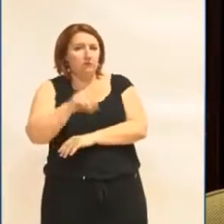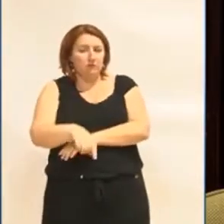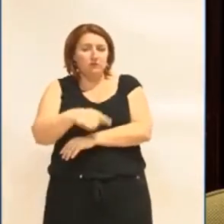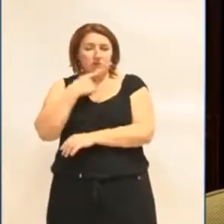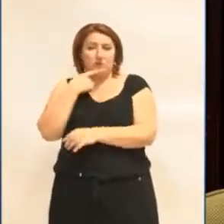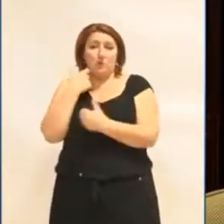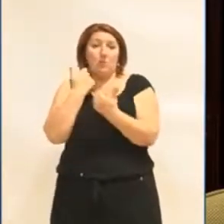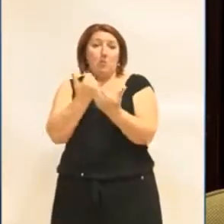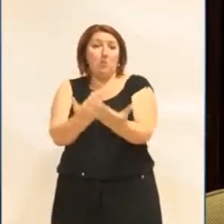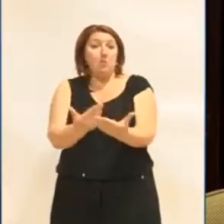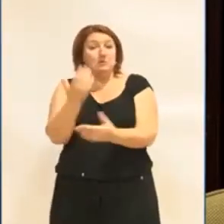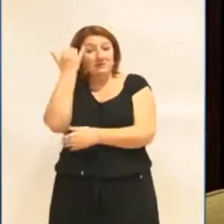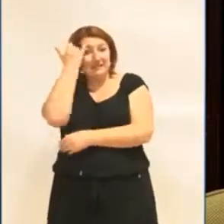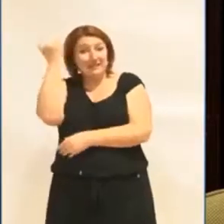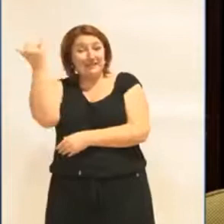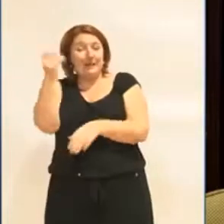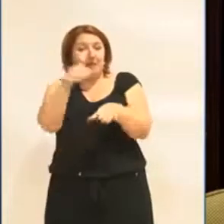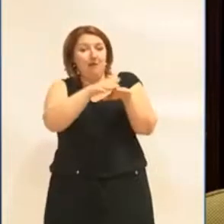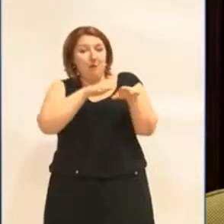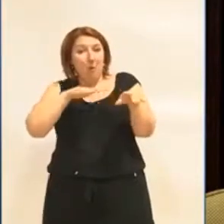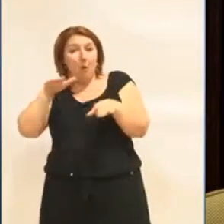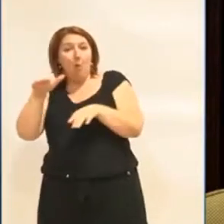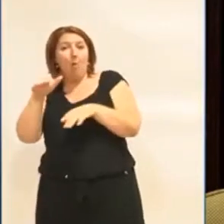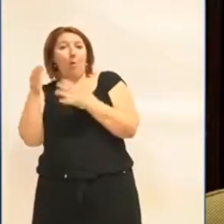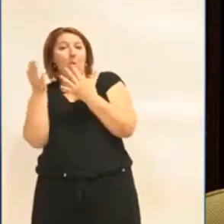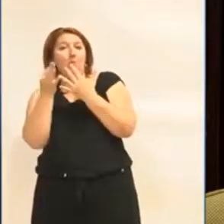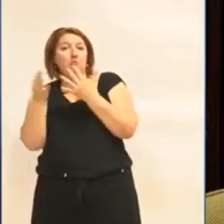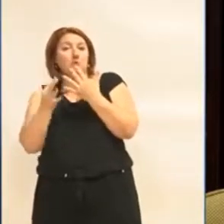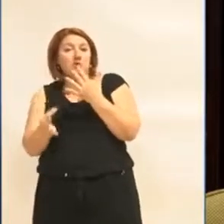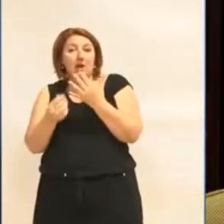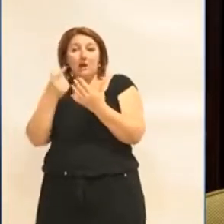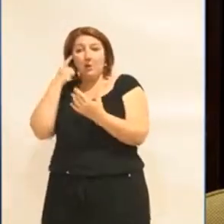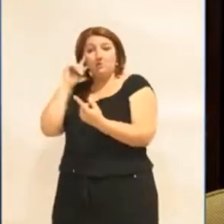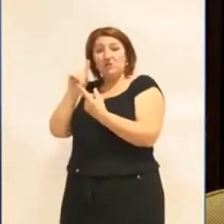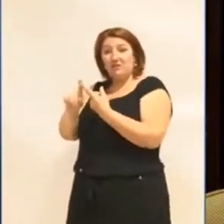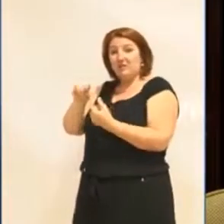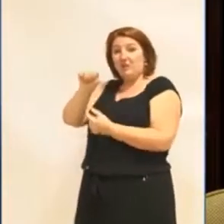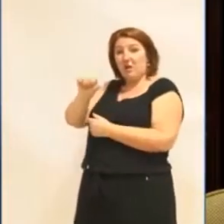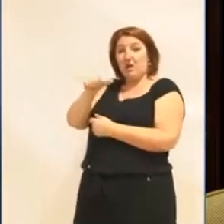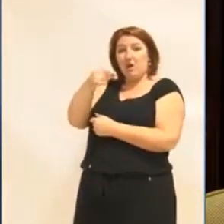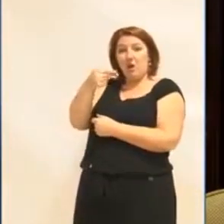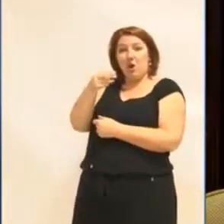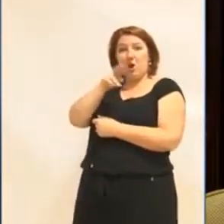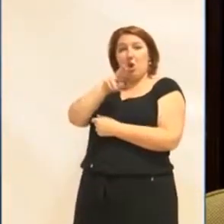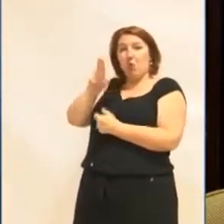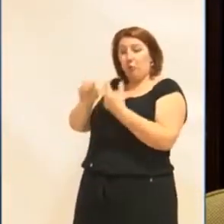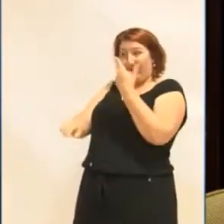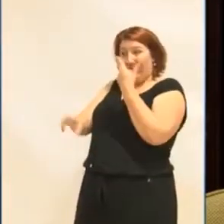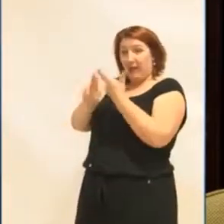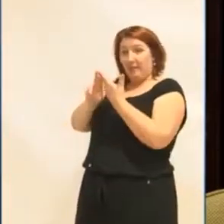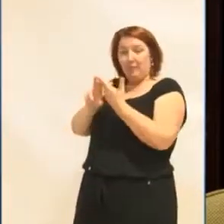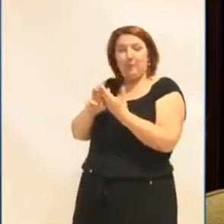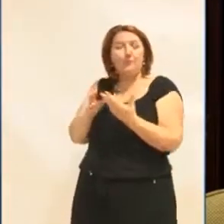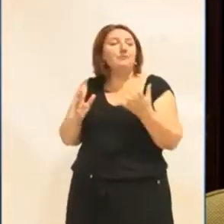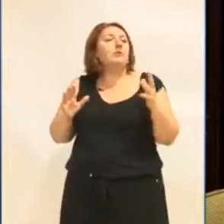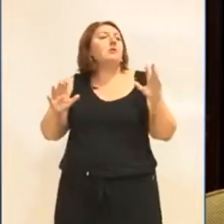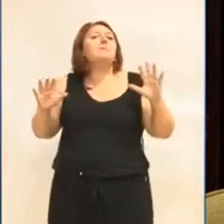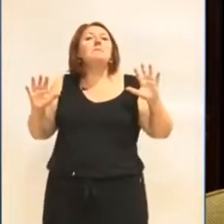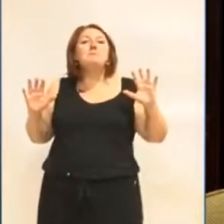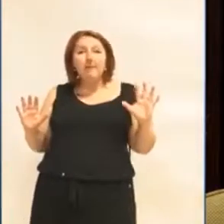scénario optionnel et d'obtenir une réponse de Landru. Cela dit, il me